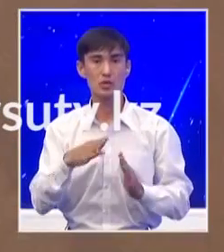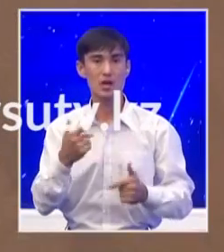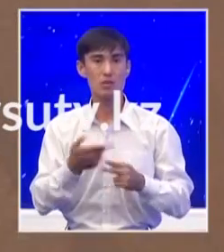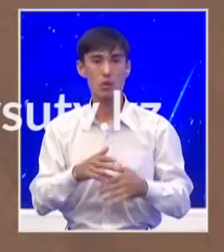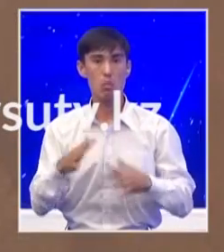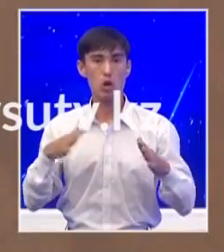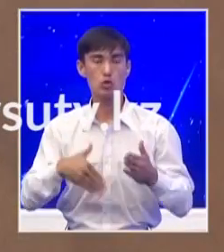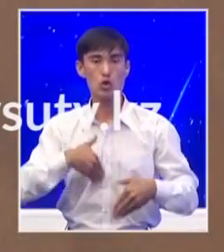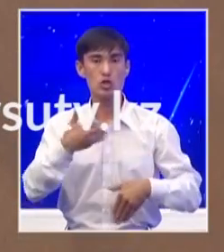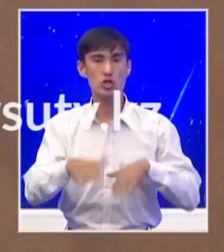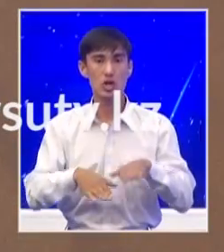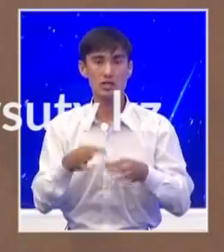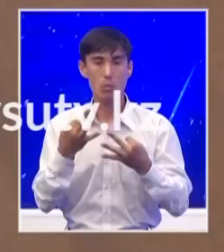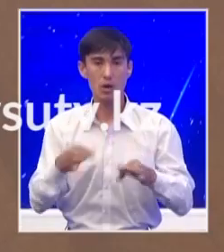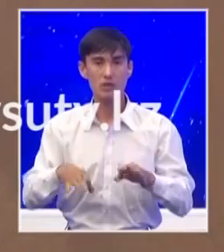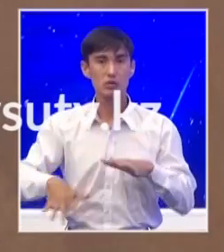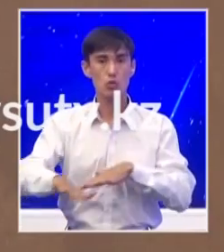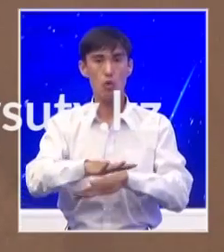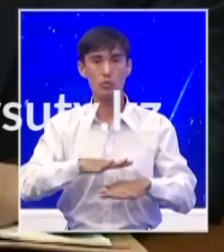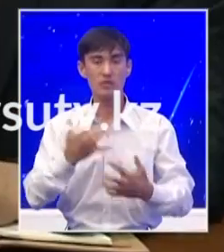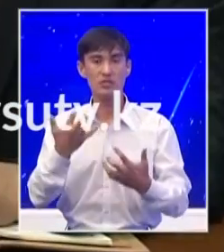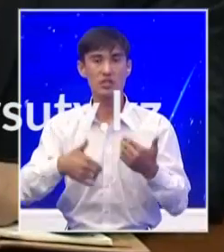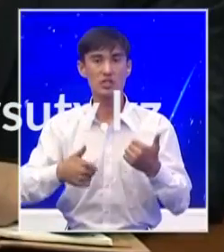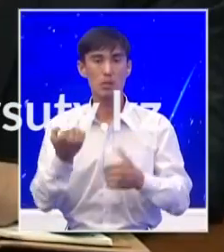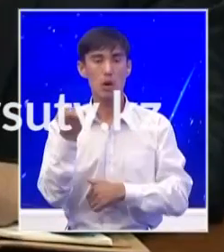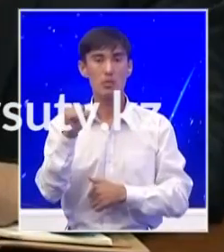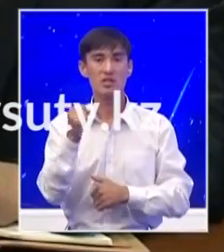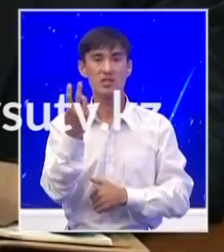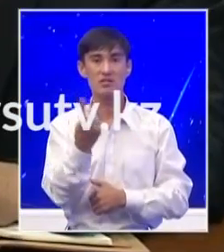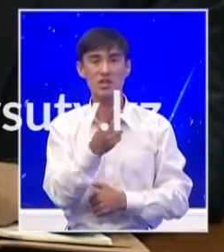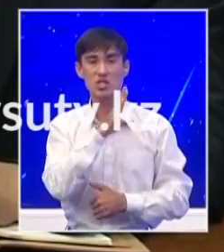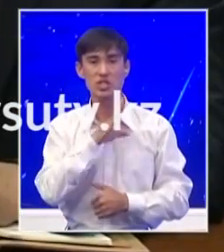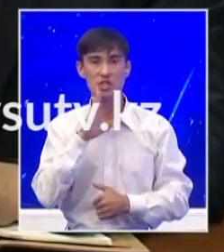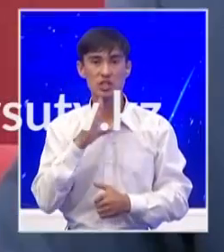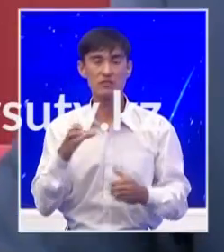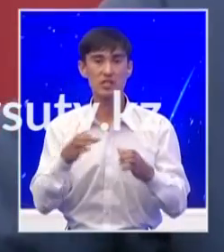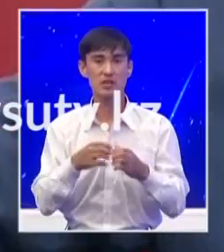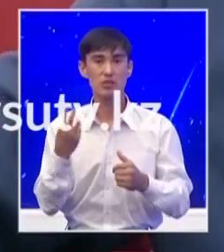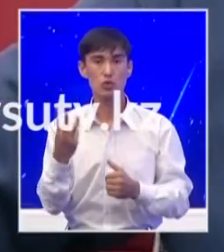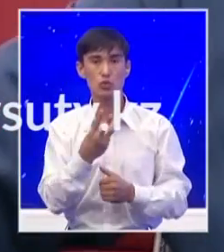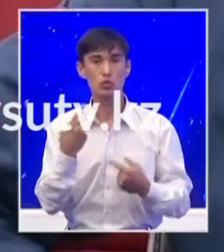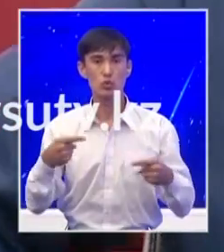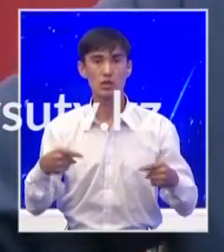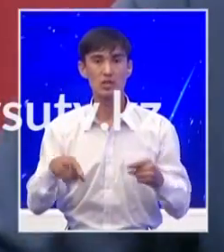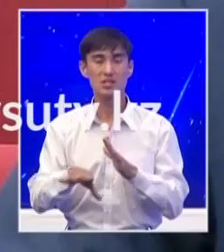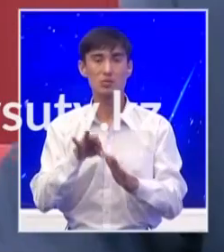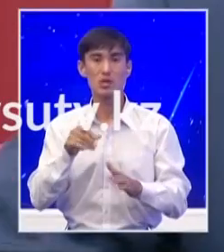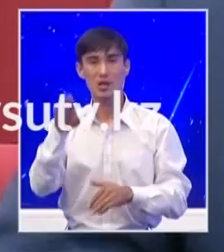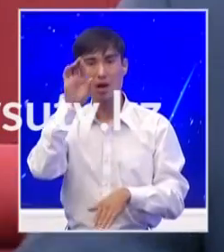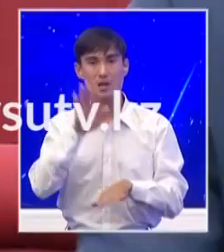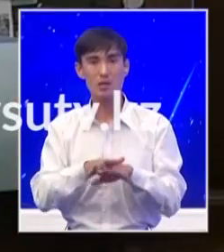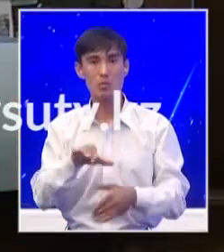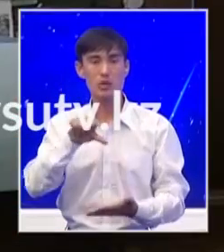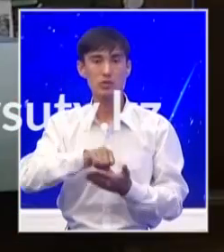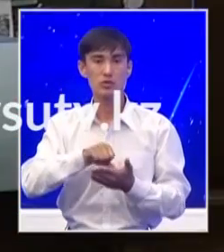есть большой шаг к демократизации общества. В числе победителей две женщины. Они в составе трех других новоизбранных акимов присутствовали